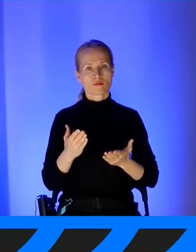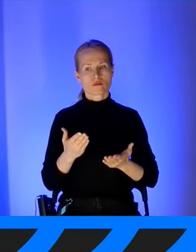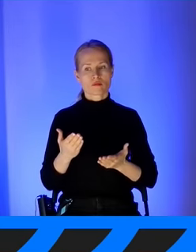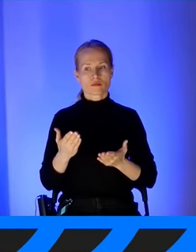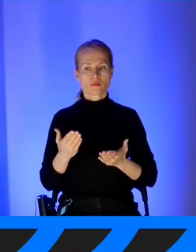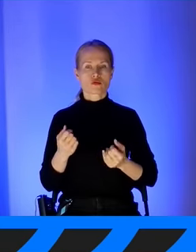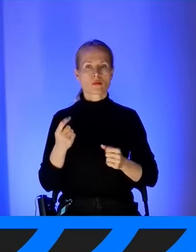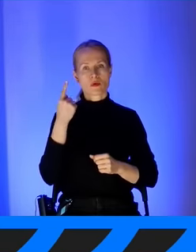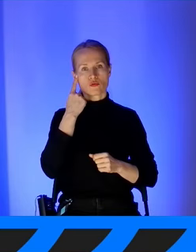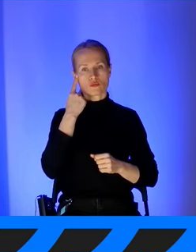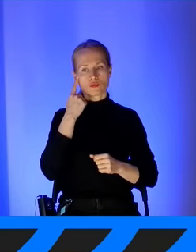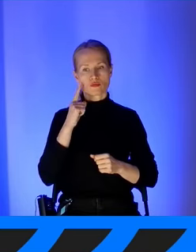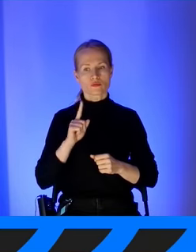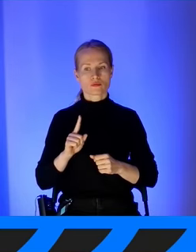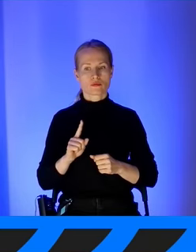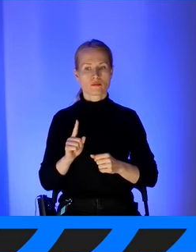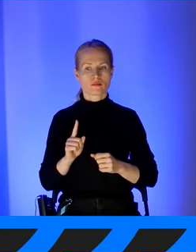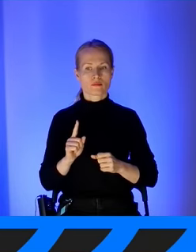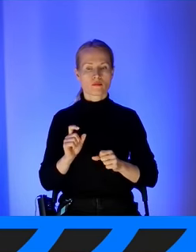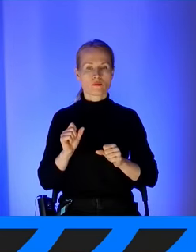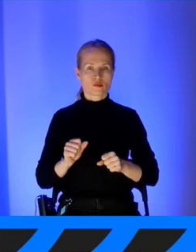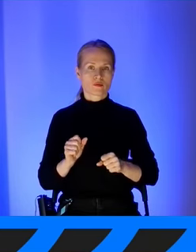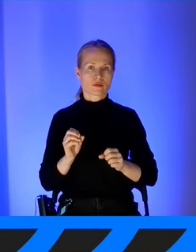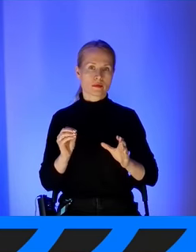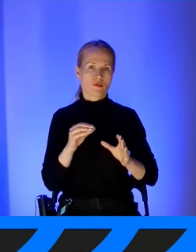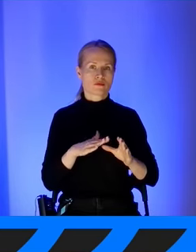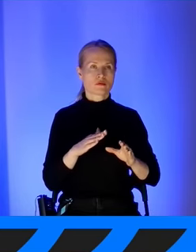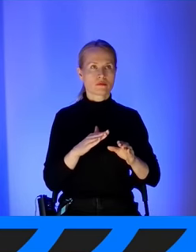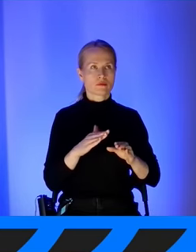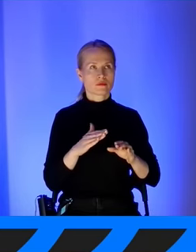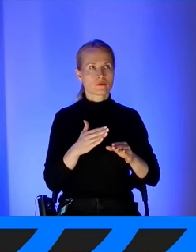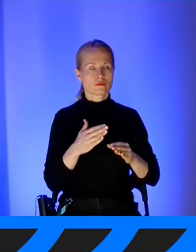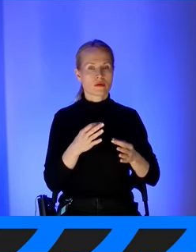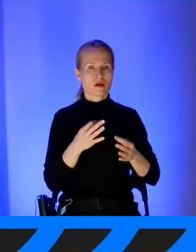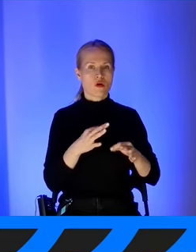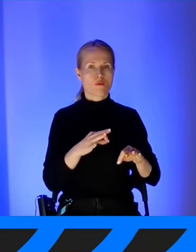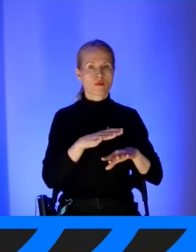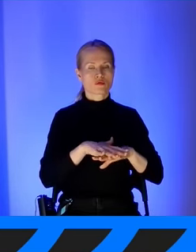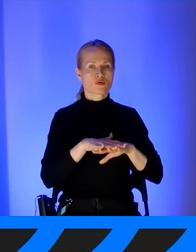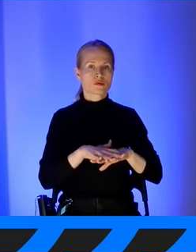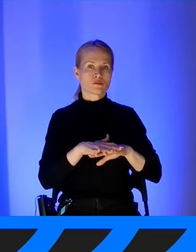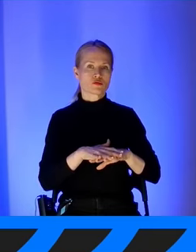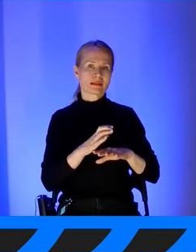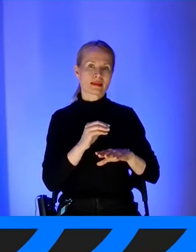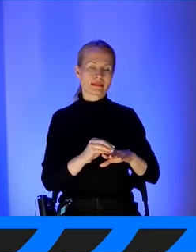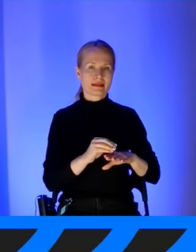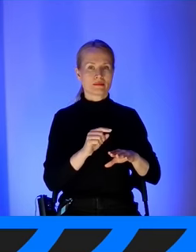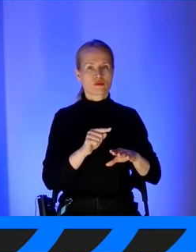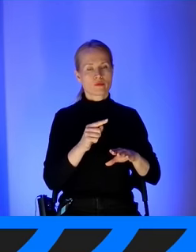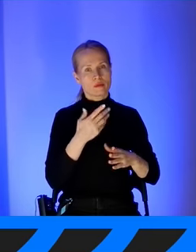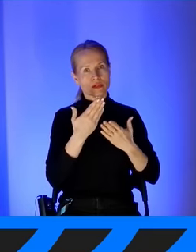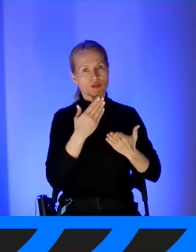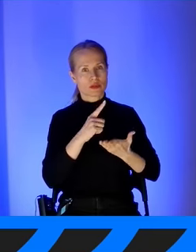тестируемую его действительно как-то больше по опенсорс написать какие-то статьи какие-то туториалы чтобы это было более легко